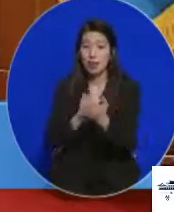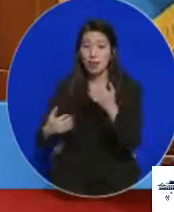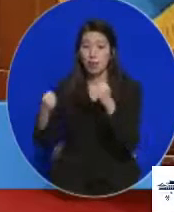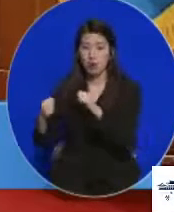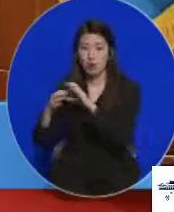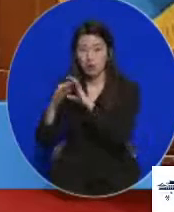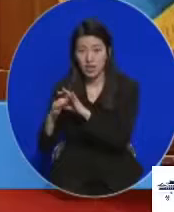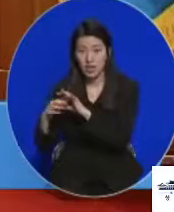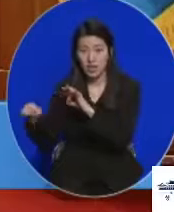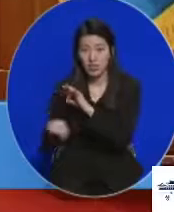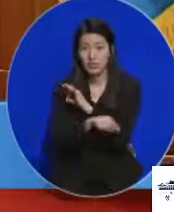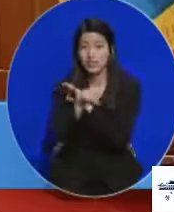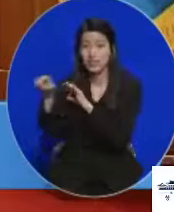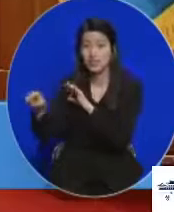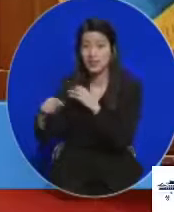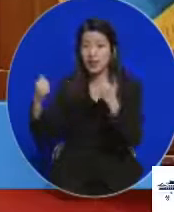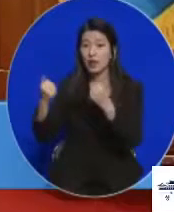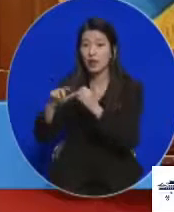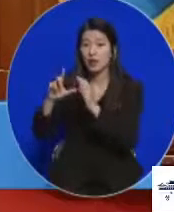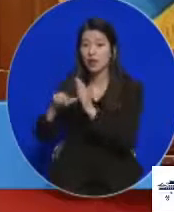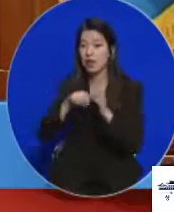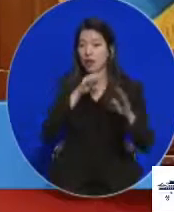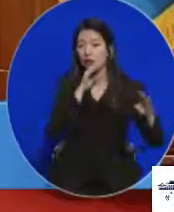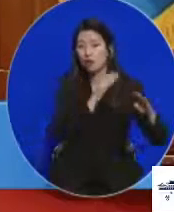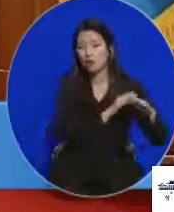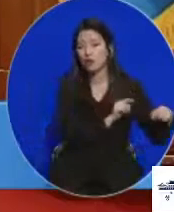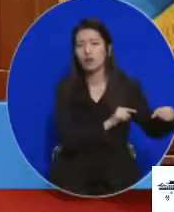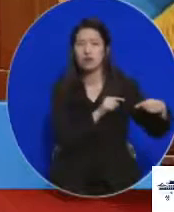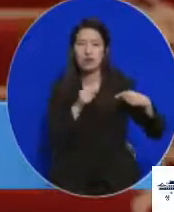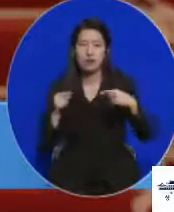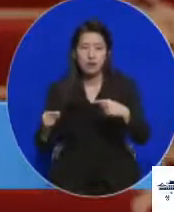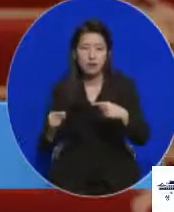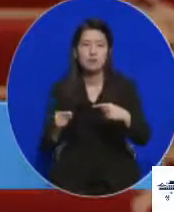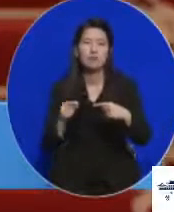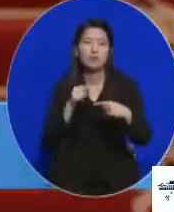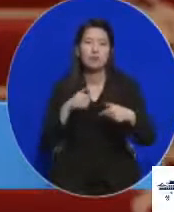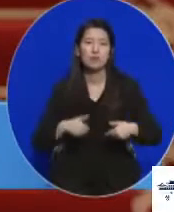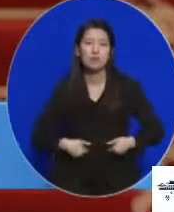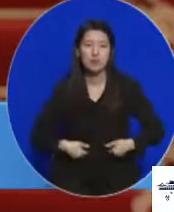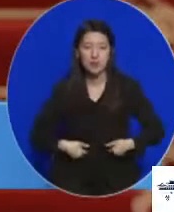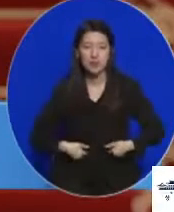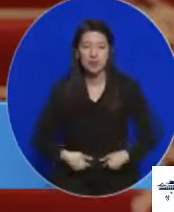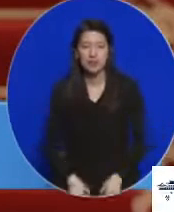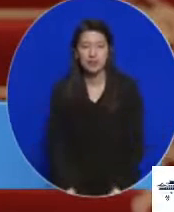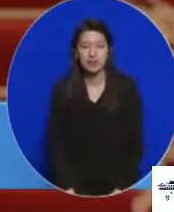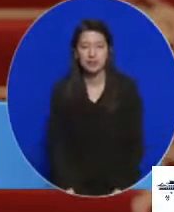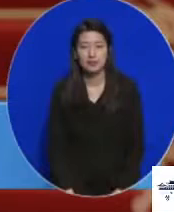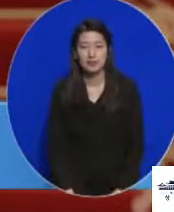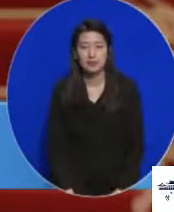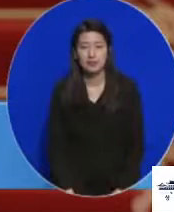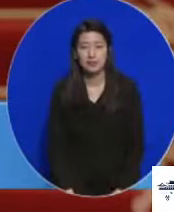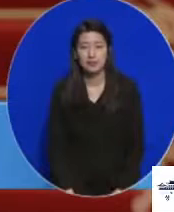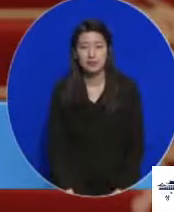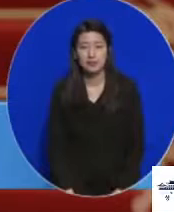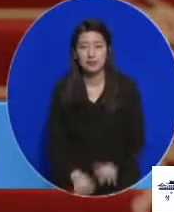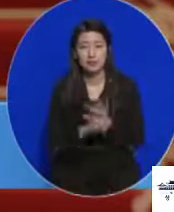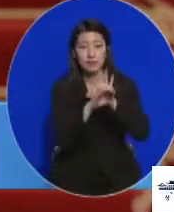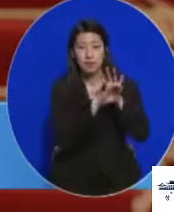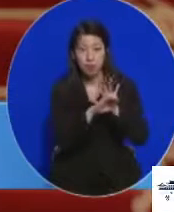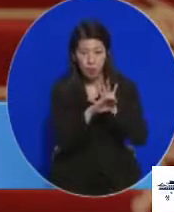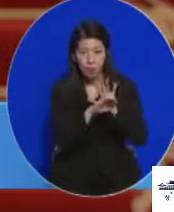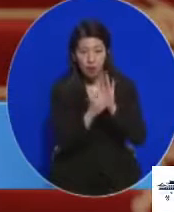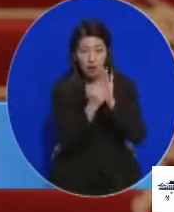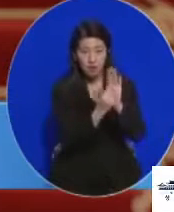대화에 남북이 함께 할 수 있길 바랍니다 코로나 협력은 각축 전염병과